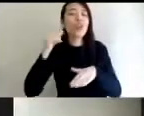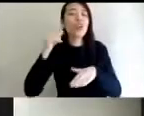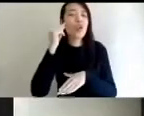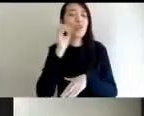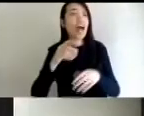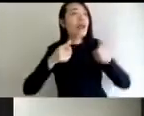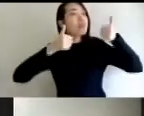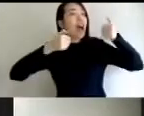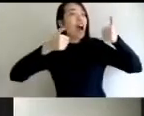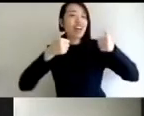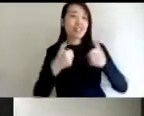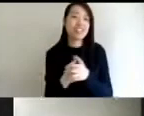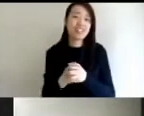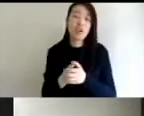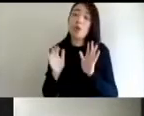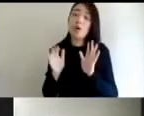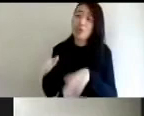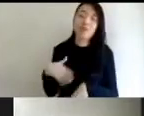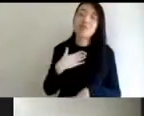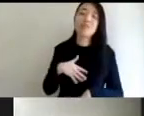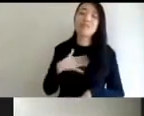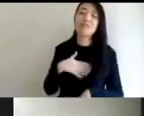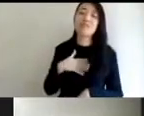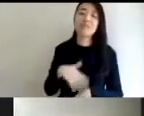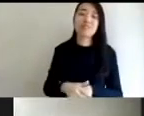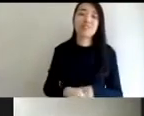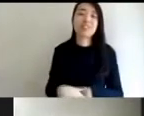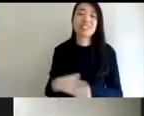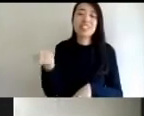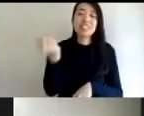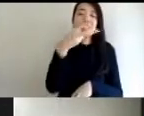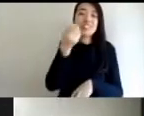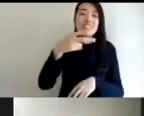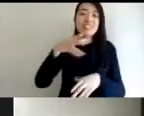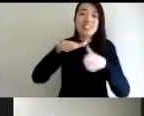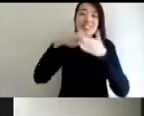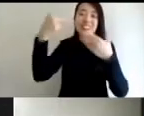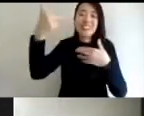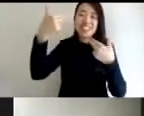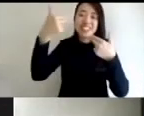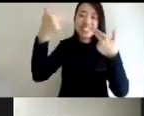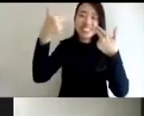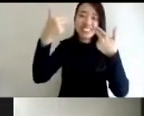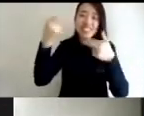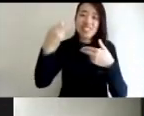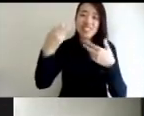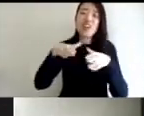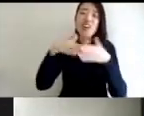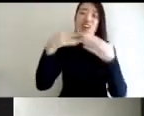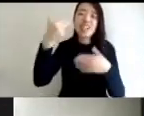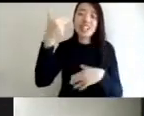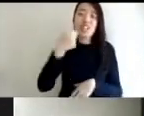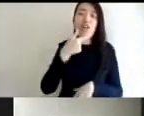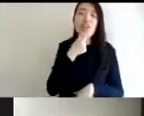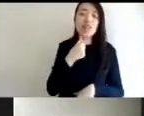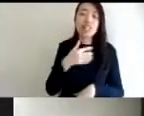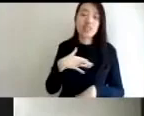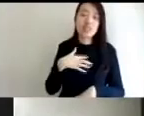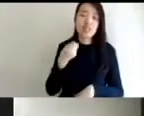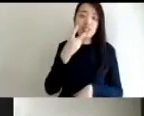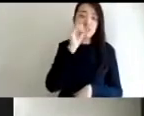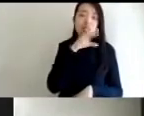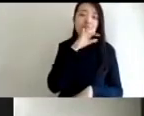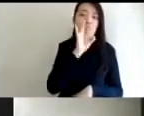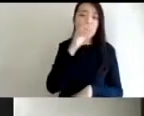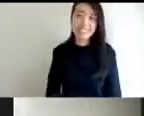啊嘿，好，大家我哋又麻煩大家咧，我哋再開一開多次鏡頭啊，我哋再影多次相